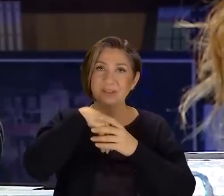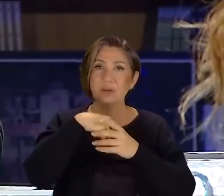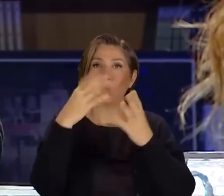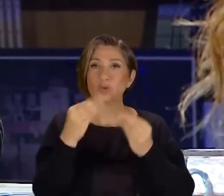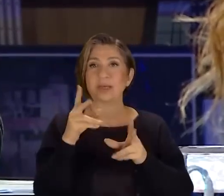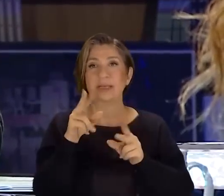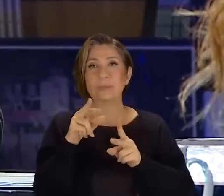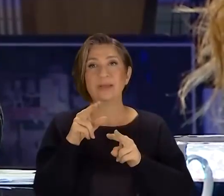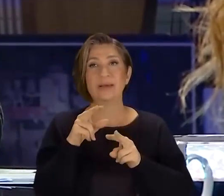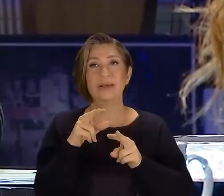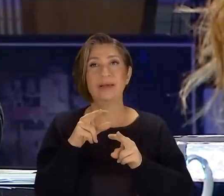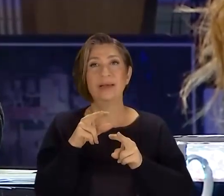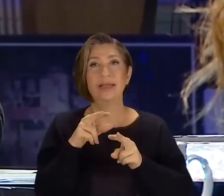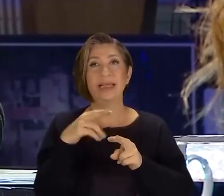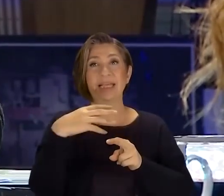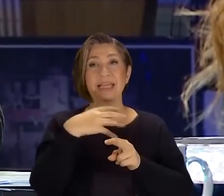gibi